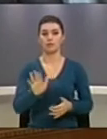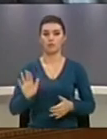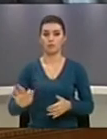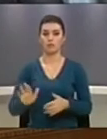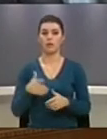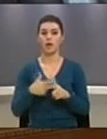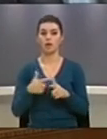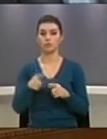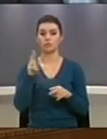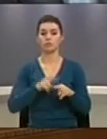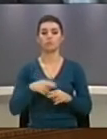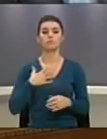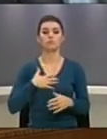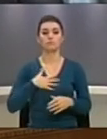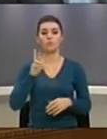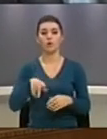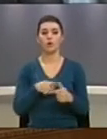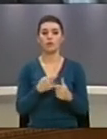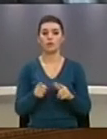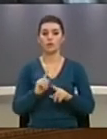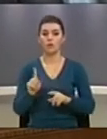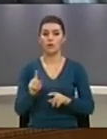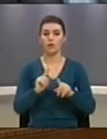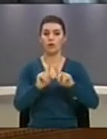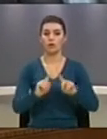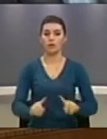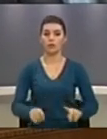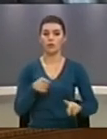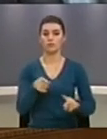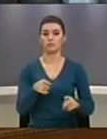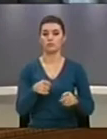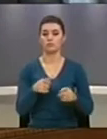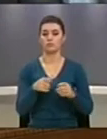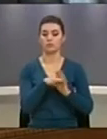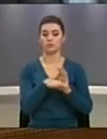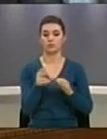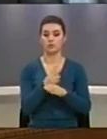jetë vendimarrës fundamental për sa i përket privatizimit ose jo të ndërmarrjeve